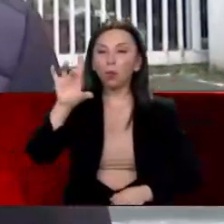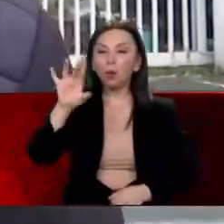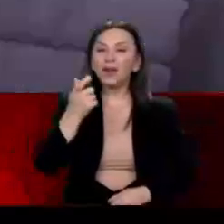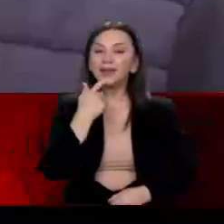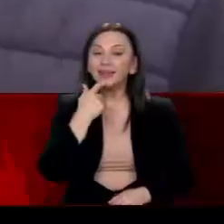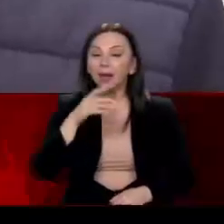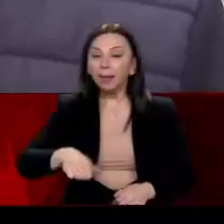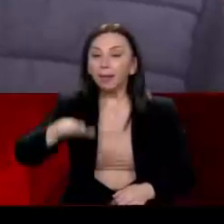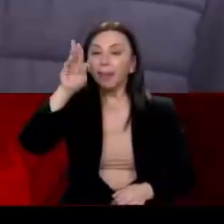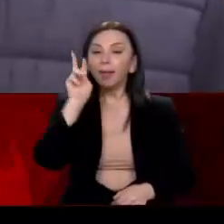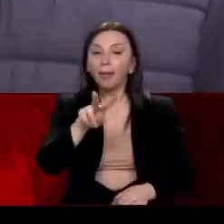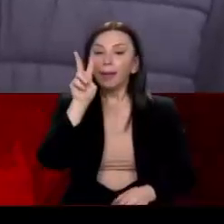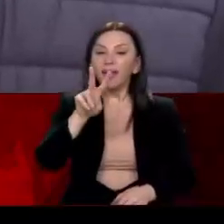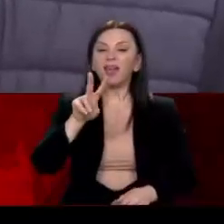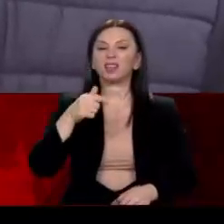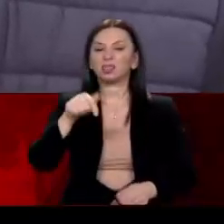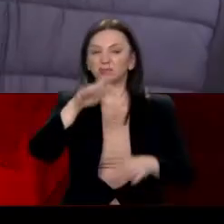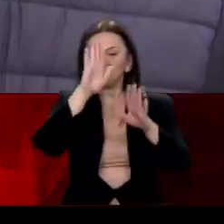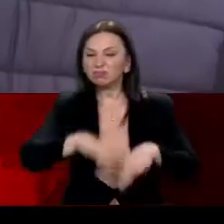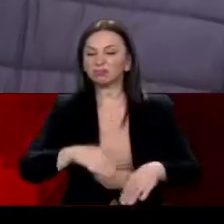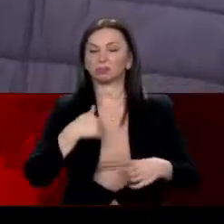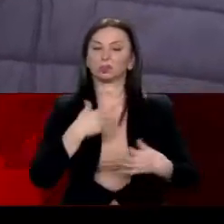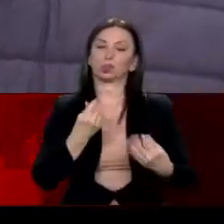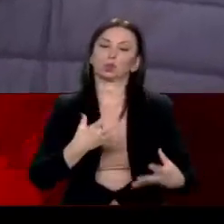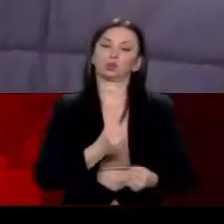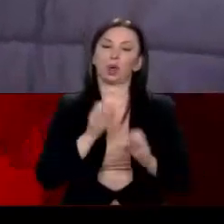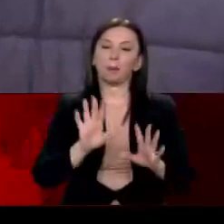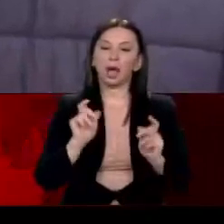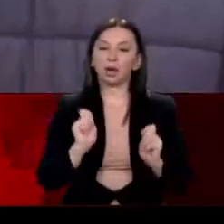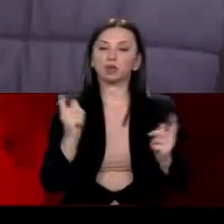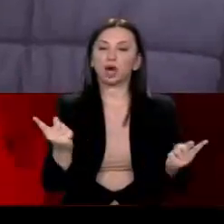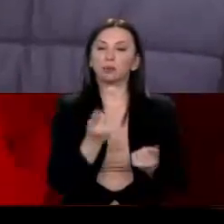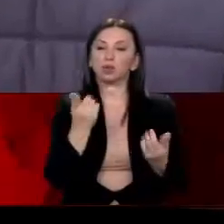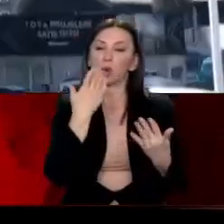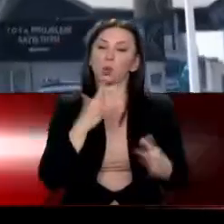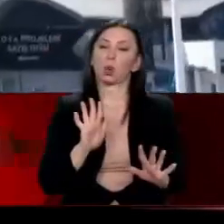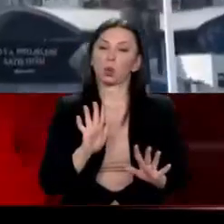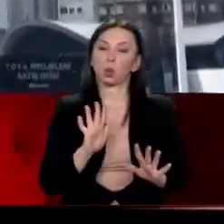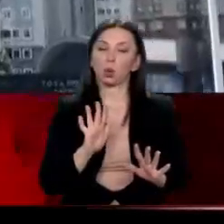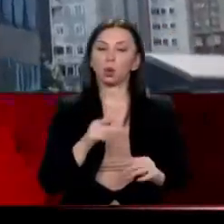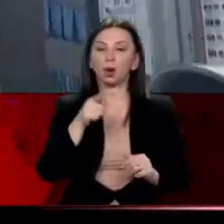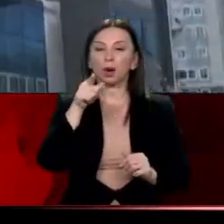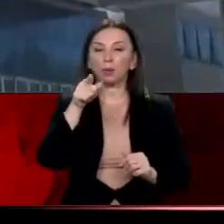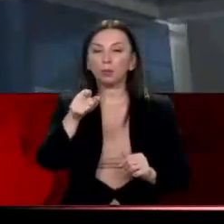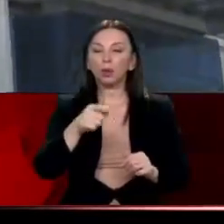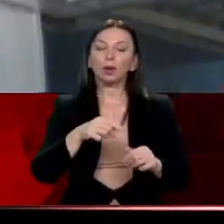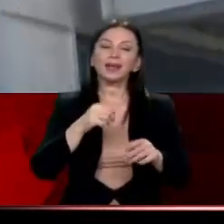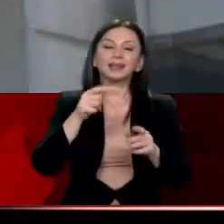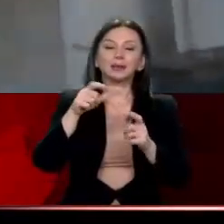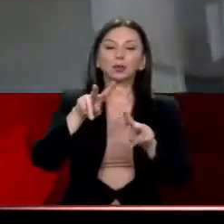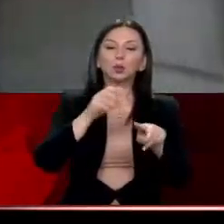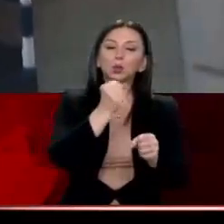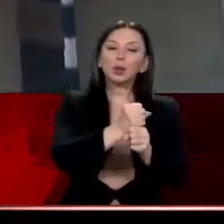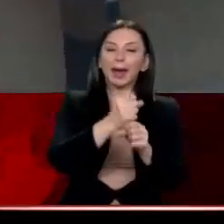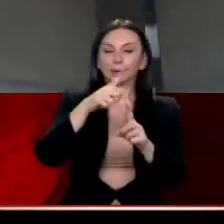Yıkıntısıyla üzülüyorum, önünden dahi geçmek istemiyorum. Ama tabii yapacak bir şey yok. Sonuçta deprem dediğimiz bir gerçek var. Muhlis Tunca ve Günay